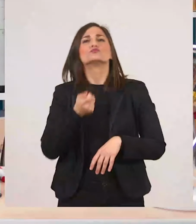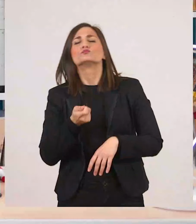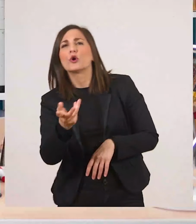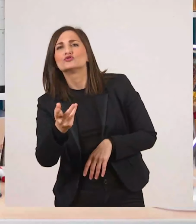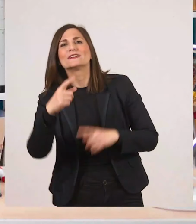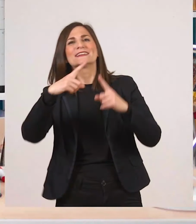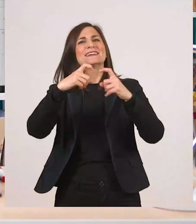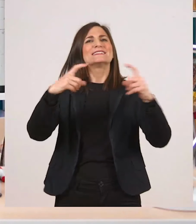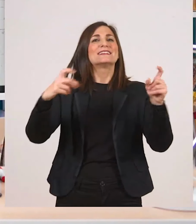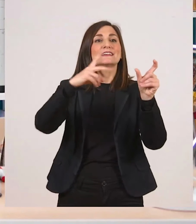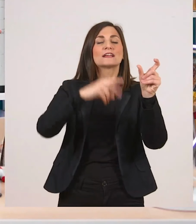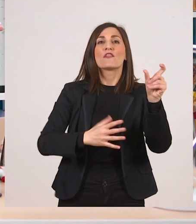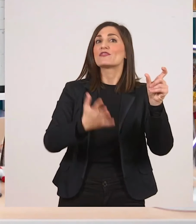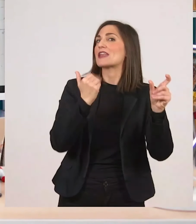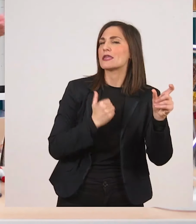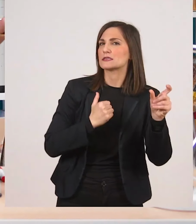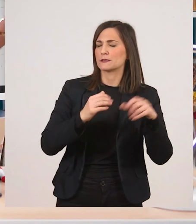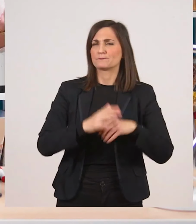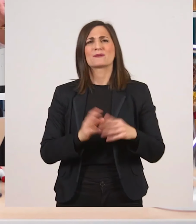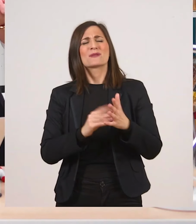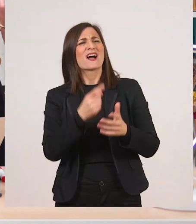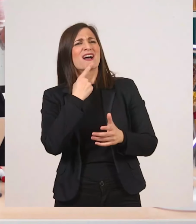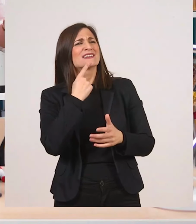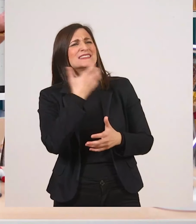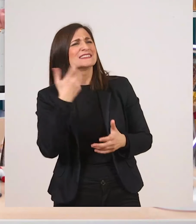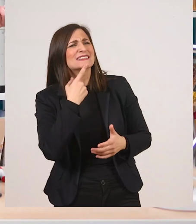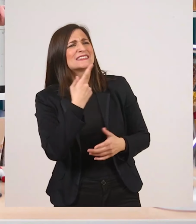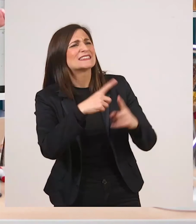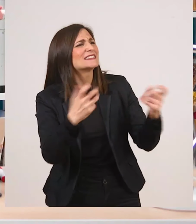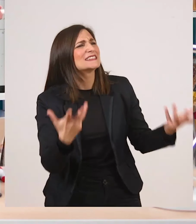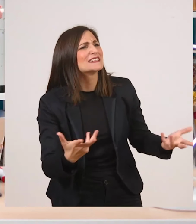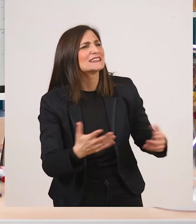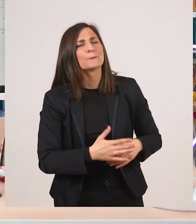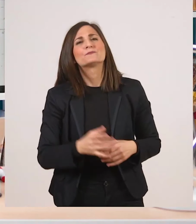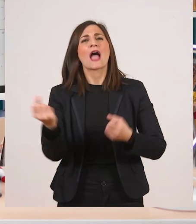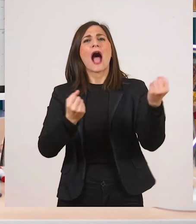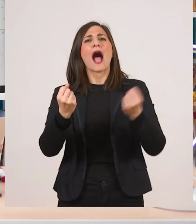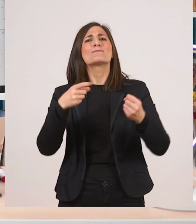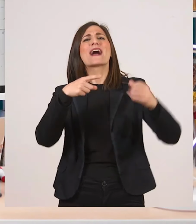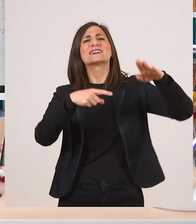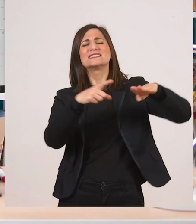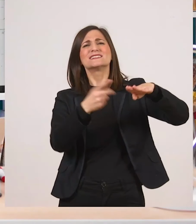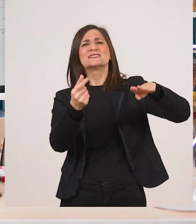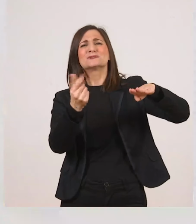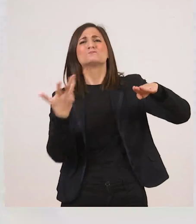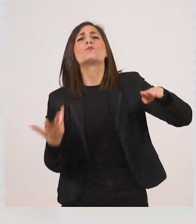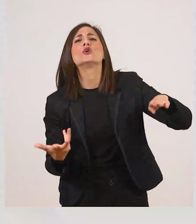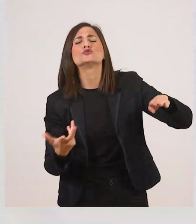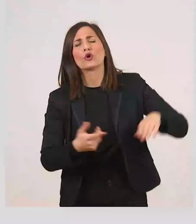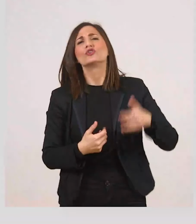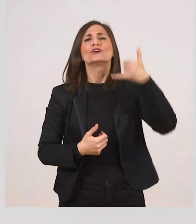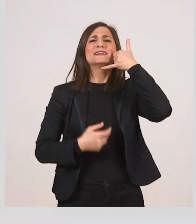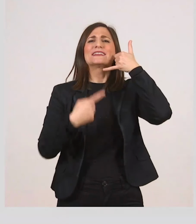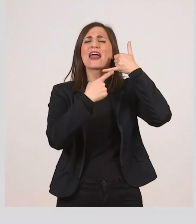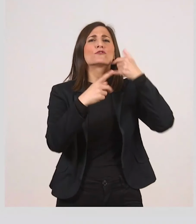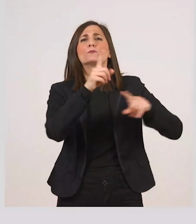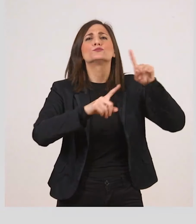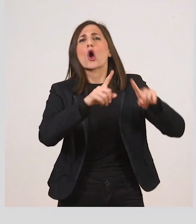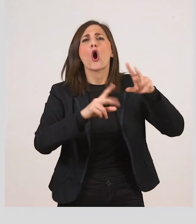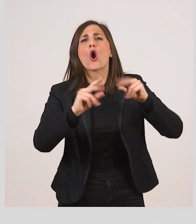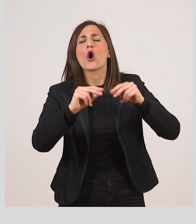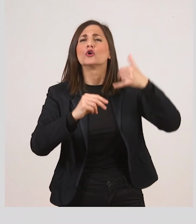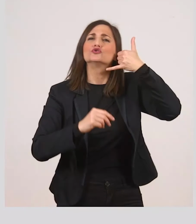Και το τίνος. Τι εννοείς με αυτά τα λόγια. Πόσο κοστίζει αυτό το αυτοκίνητο. Ποιος ήταν στο τηλέφωνο. Τίνος είσαι εσύ.